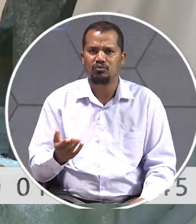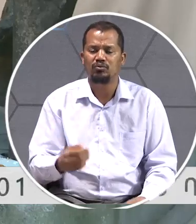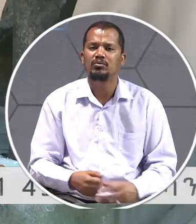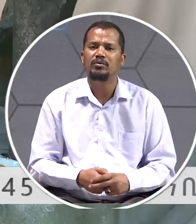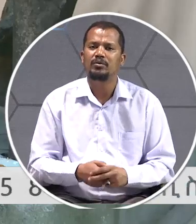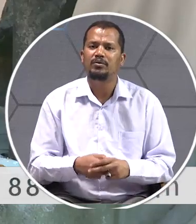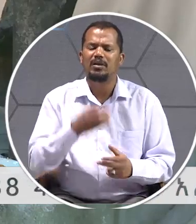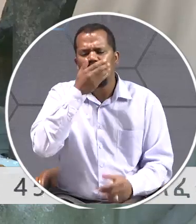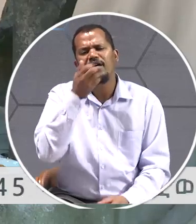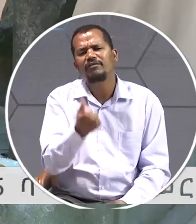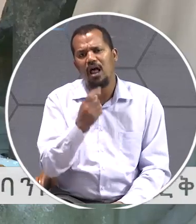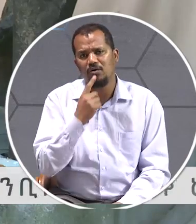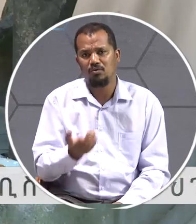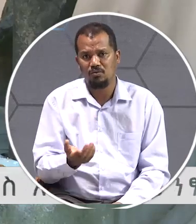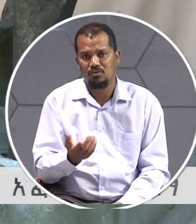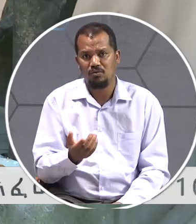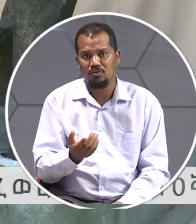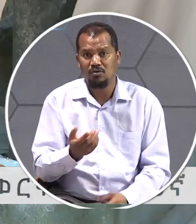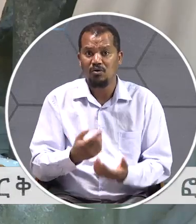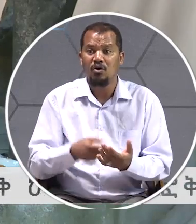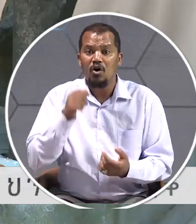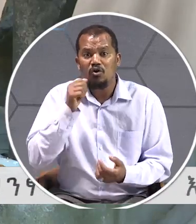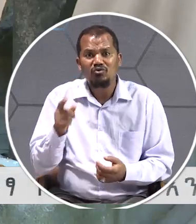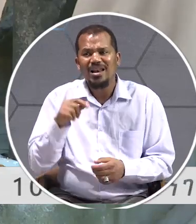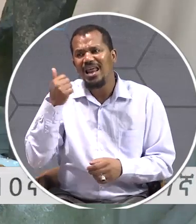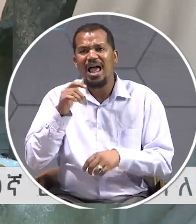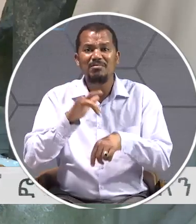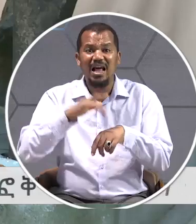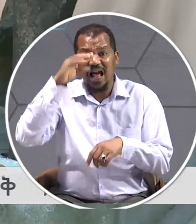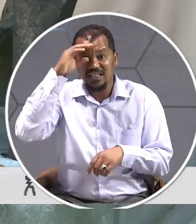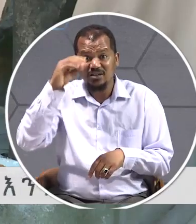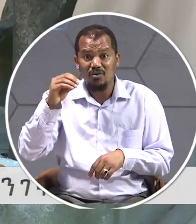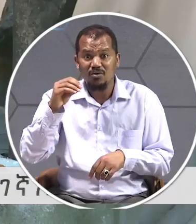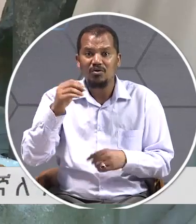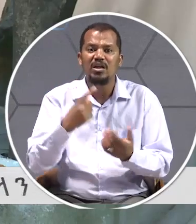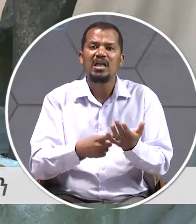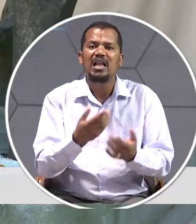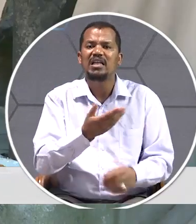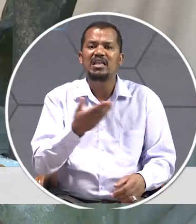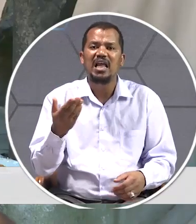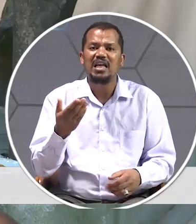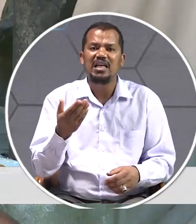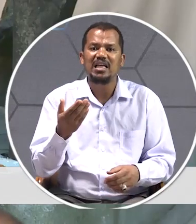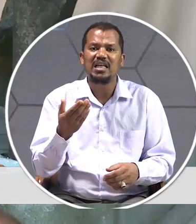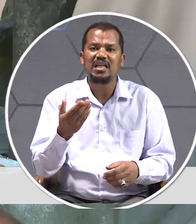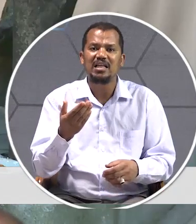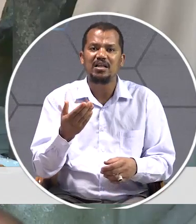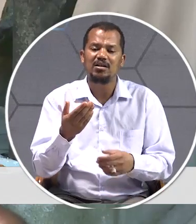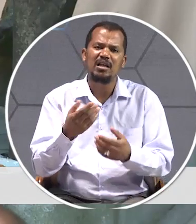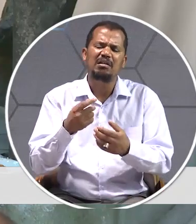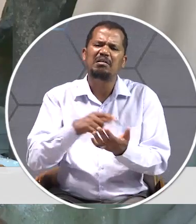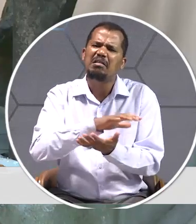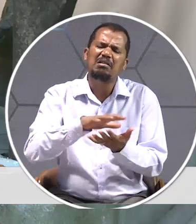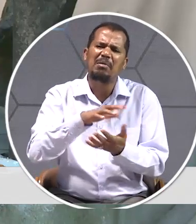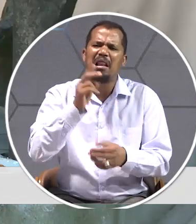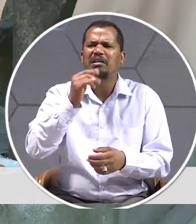አባላችንን አውቃለሁ። ተደፍራ ነው እና እሷን ደግሞ ሌላ የሚነካት ሰው ደግሞ ያንን ነገር የተዛባ ነው